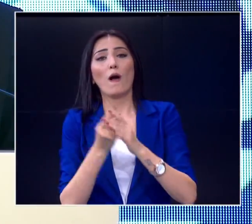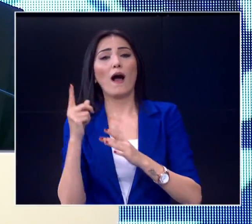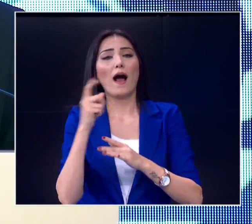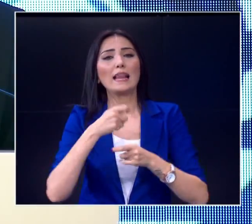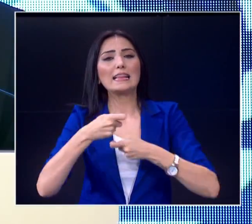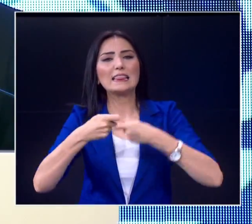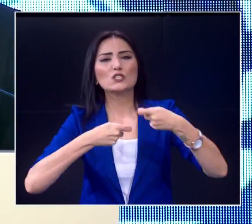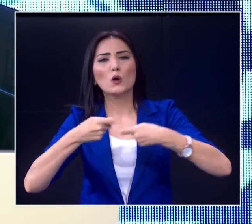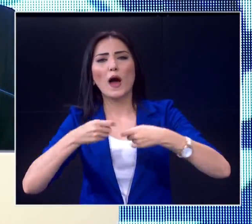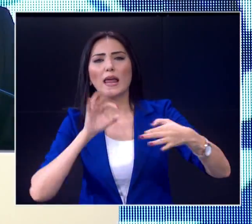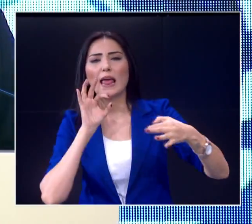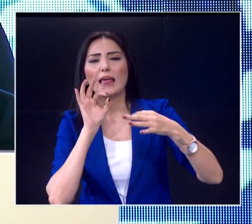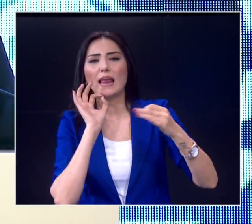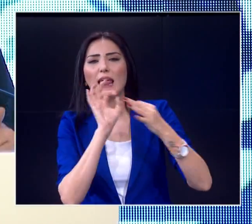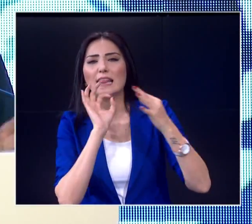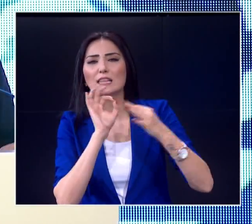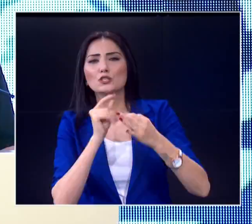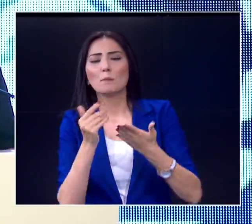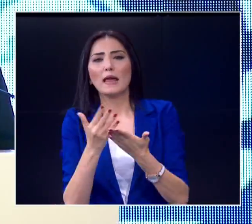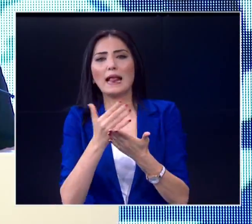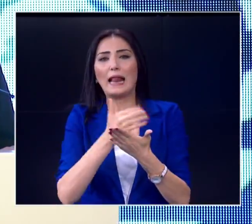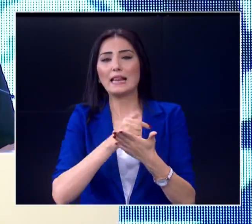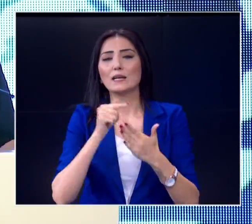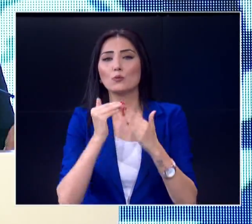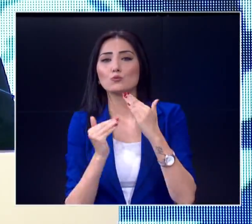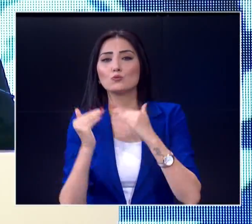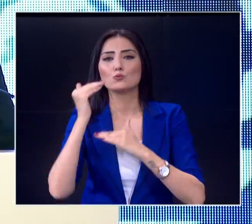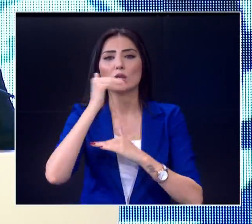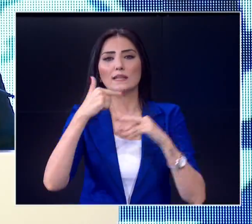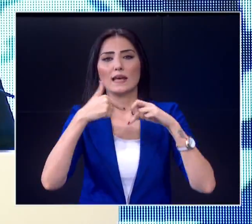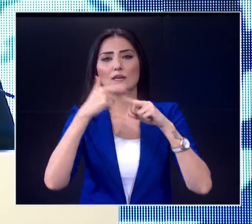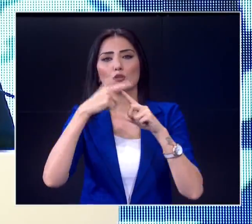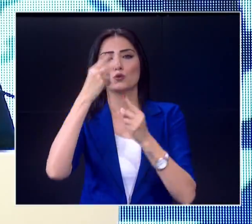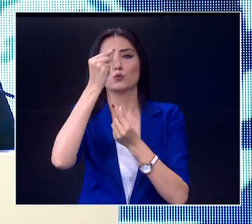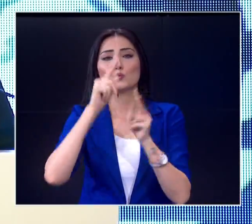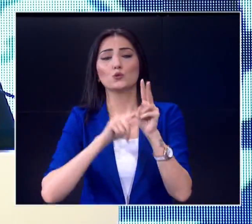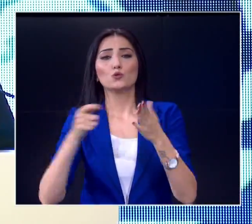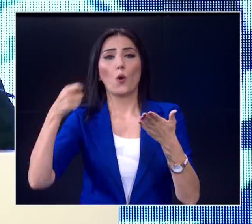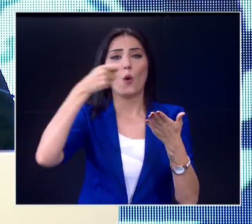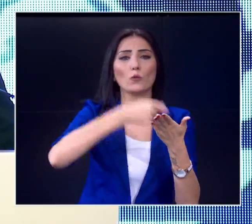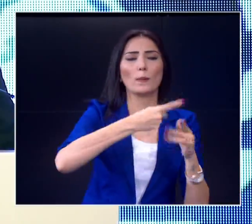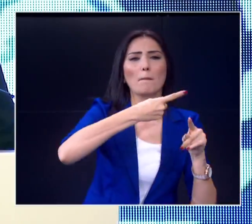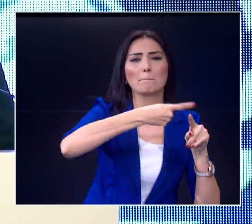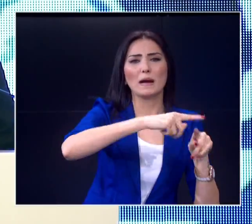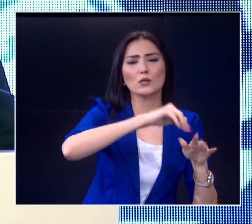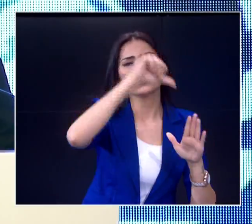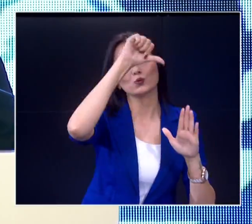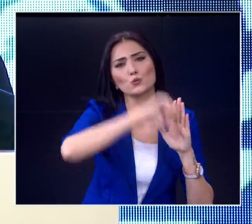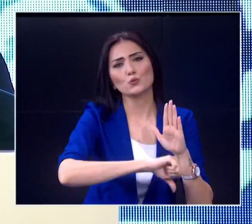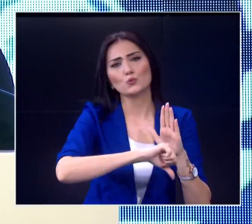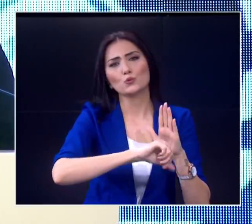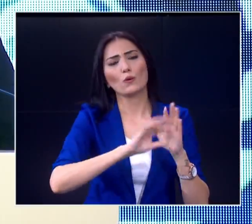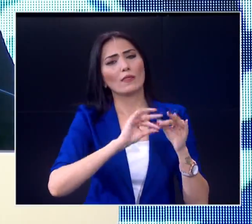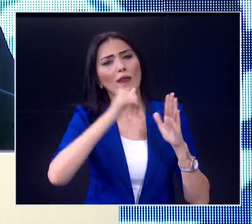ticari iletişim gelirleri üzerinden RTÜ'ye ödedikleri payı düşürdük.